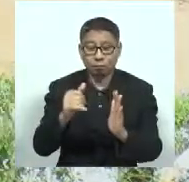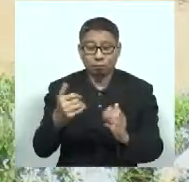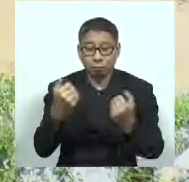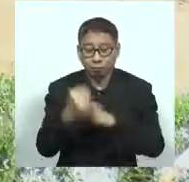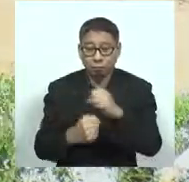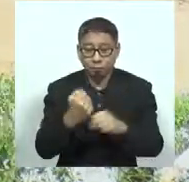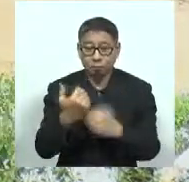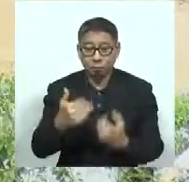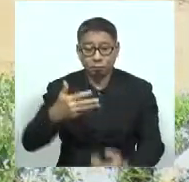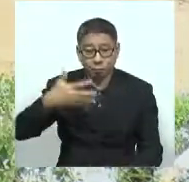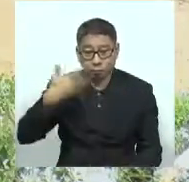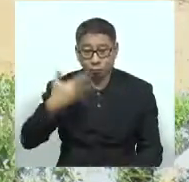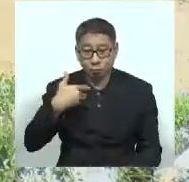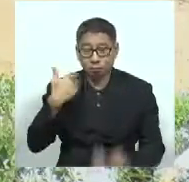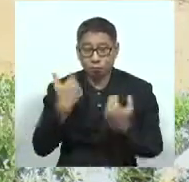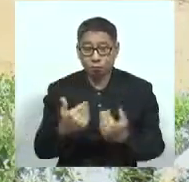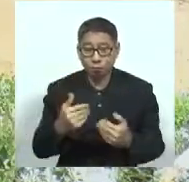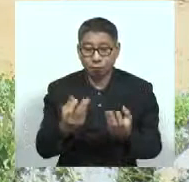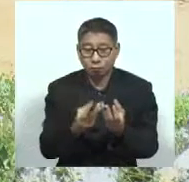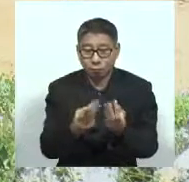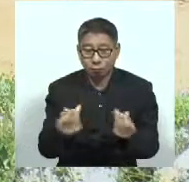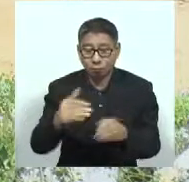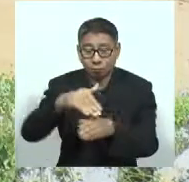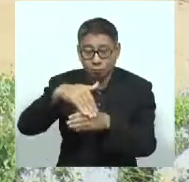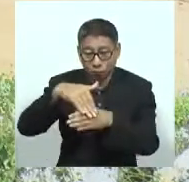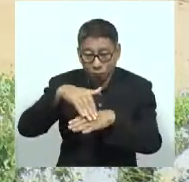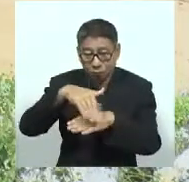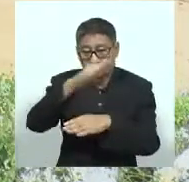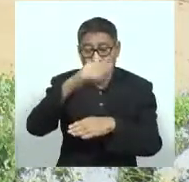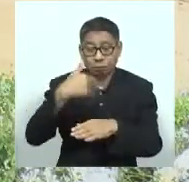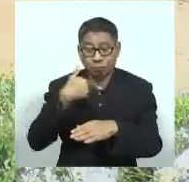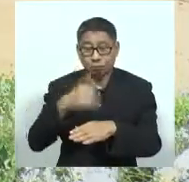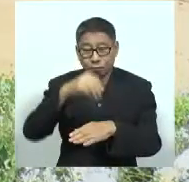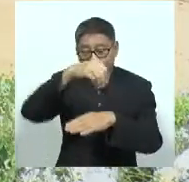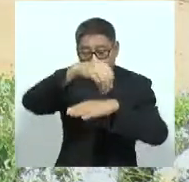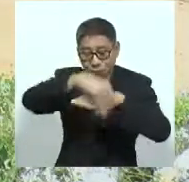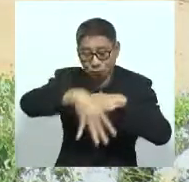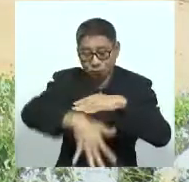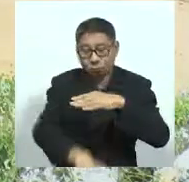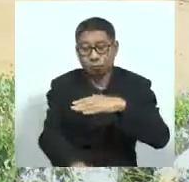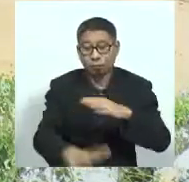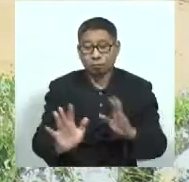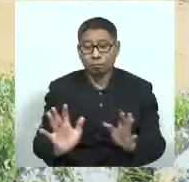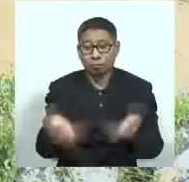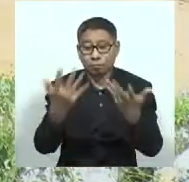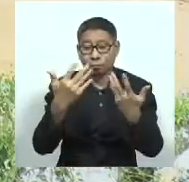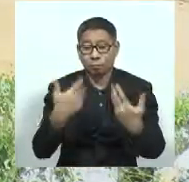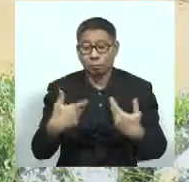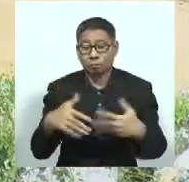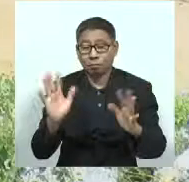อนแล้วก็แผ่นดินเหนือเขื่อนป่าสักน้ำน่าจะซึมลงดินเกือบทั้งหมด